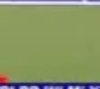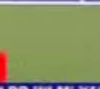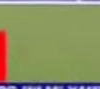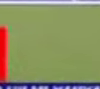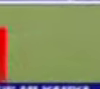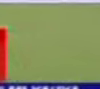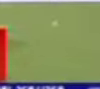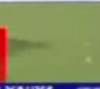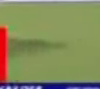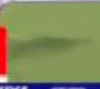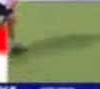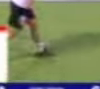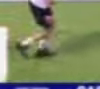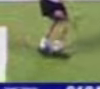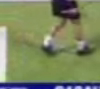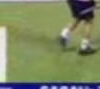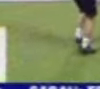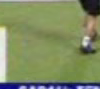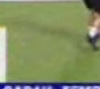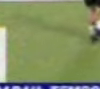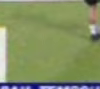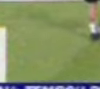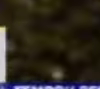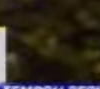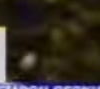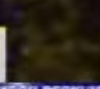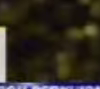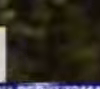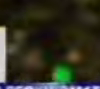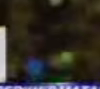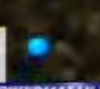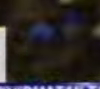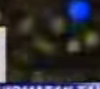Djokovic hancurkan harapan Murray dalam terbuka Qatar.